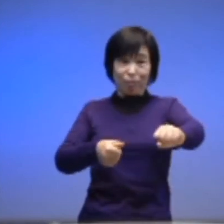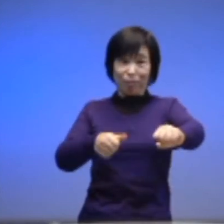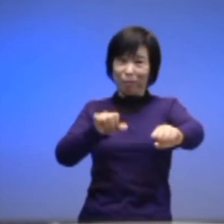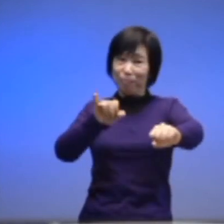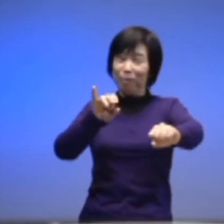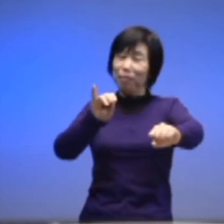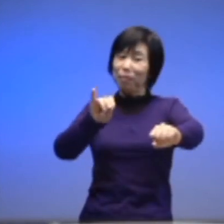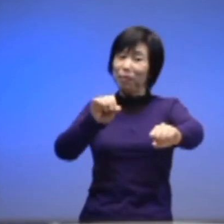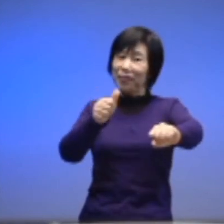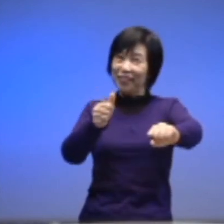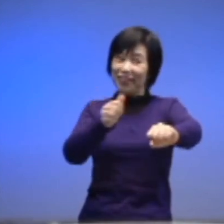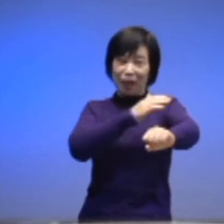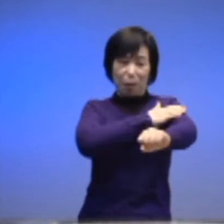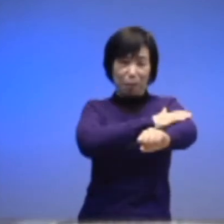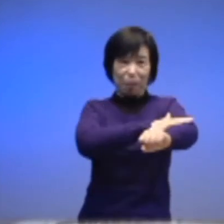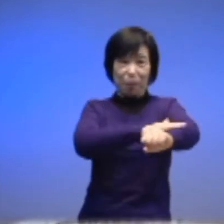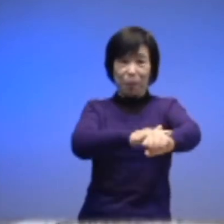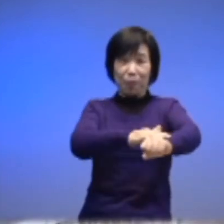よ。